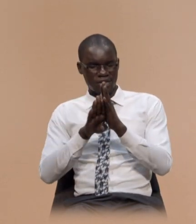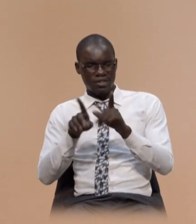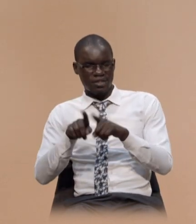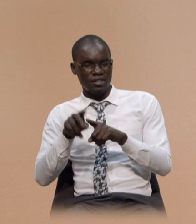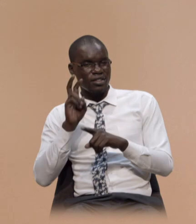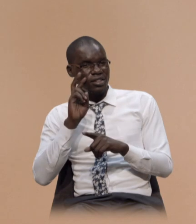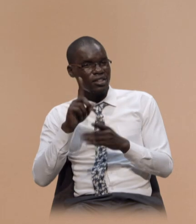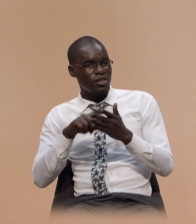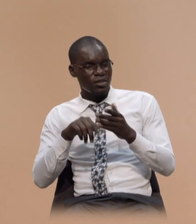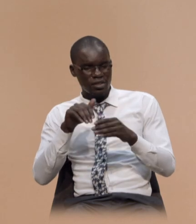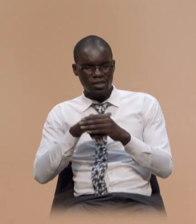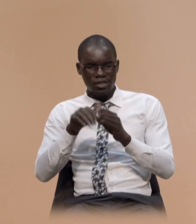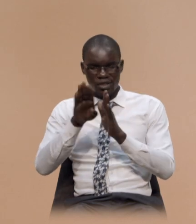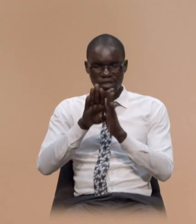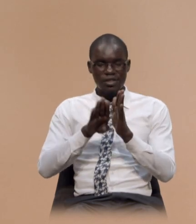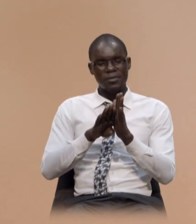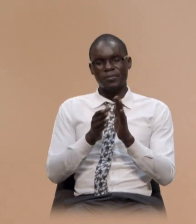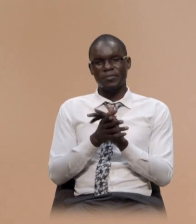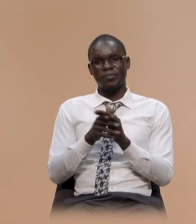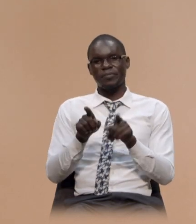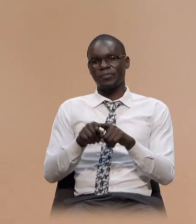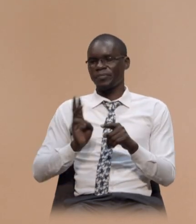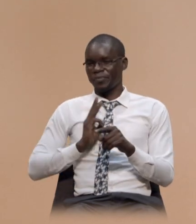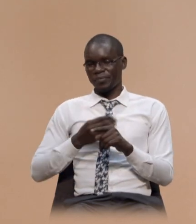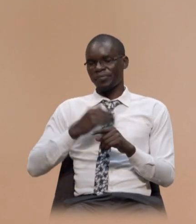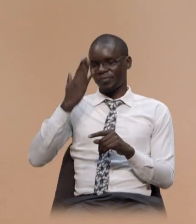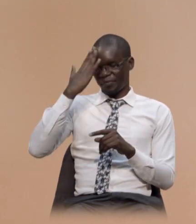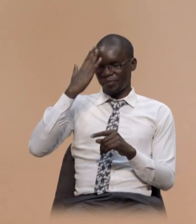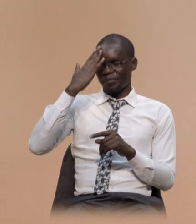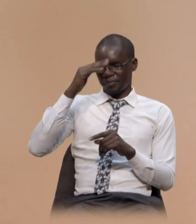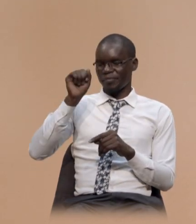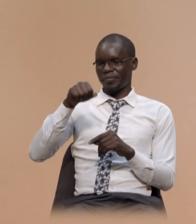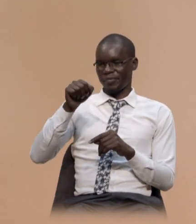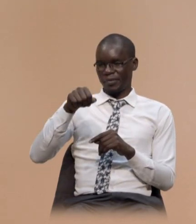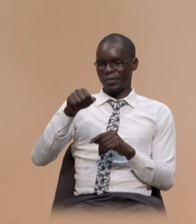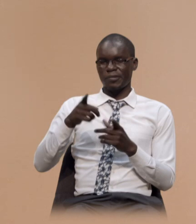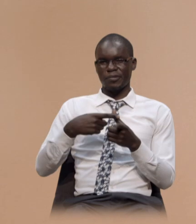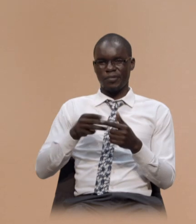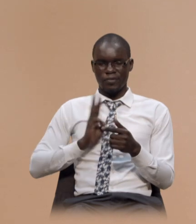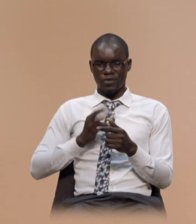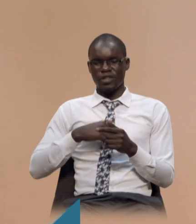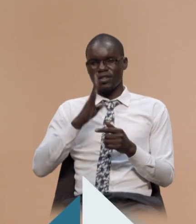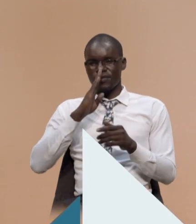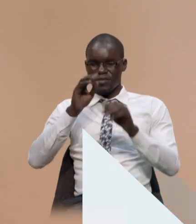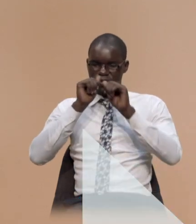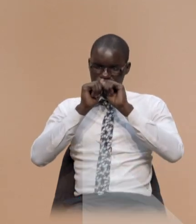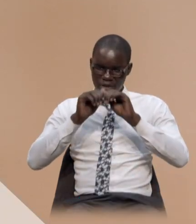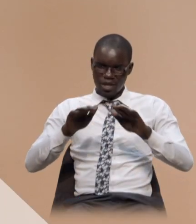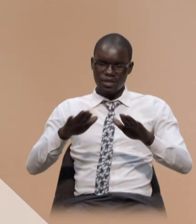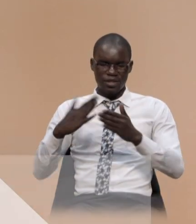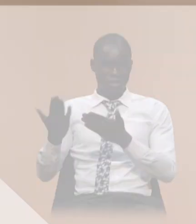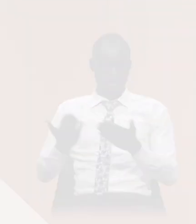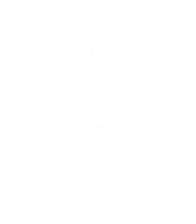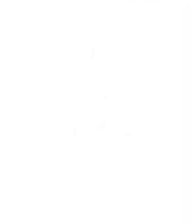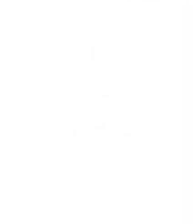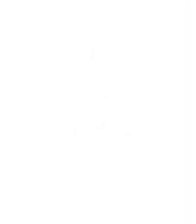kuangalia ni nini kilicho katika Biblia zetu, na tuweze kujifahamisha, tuweze kubarikiwa na kukaribisha katika kipindi hicho